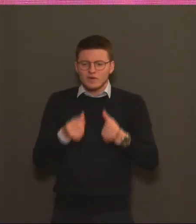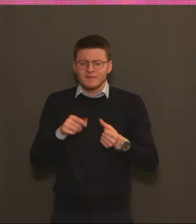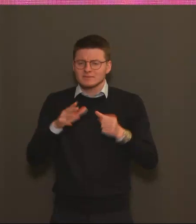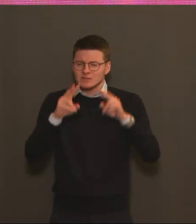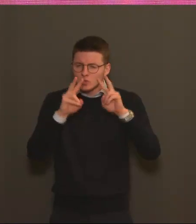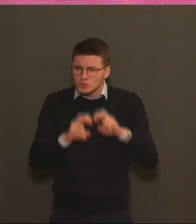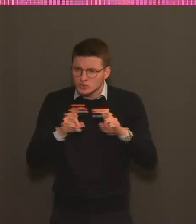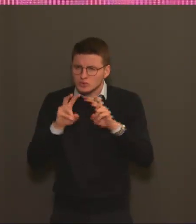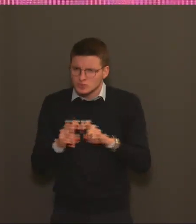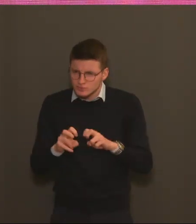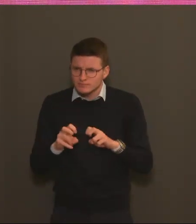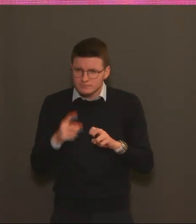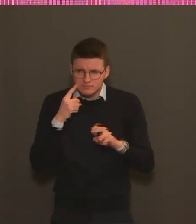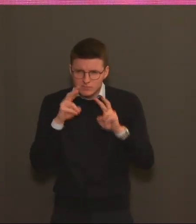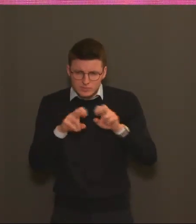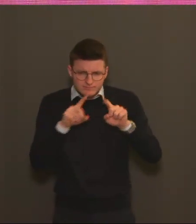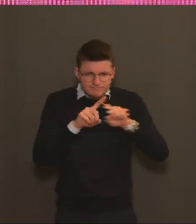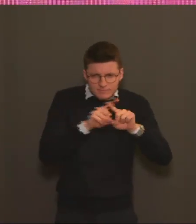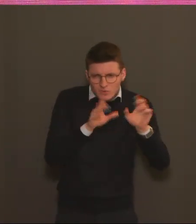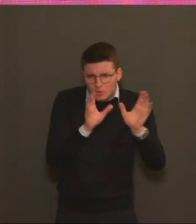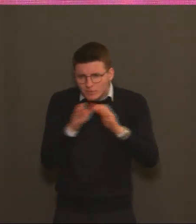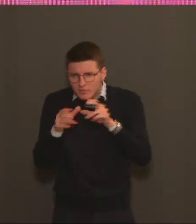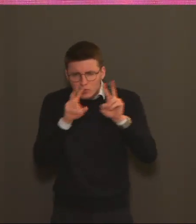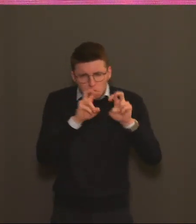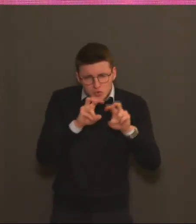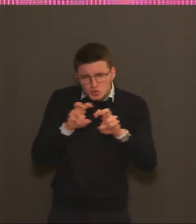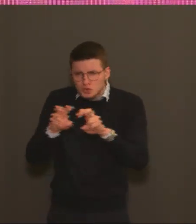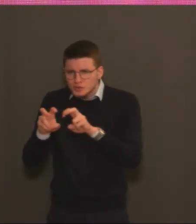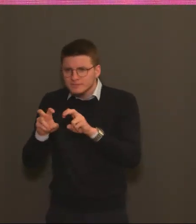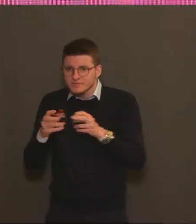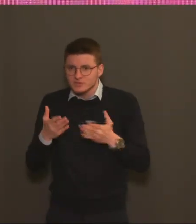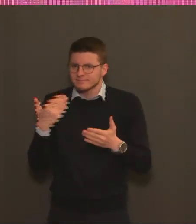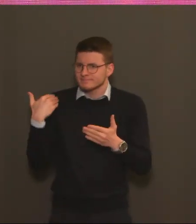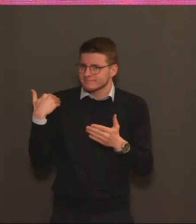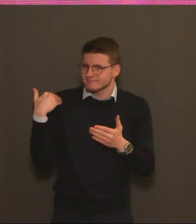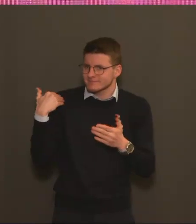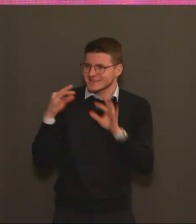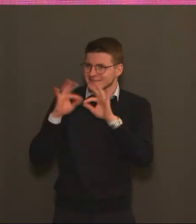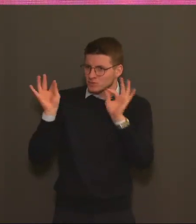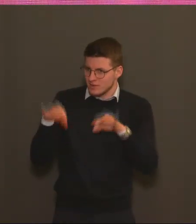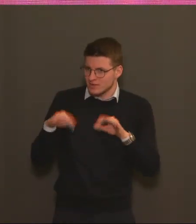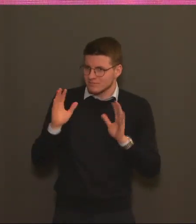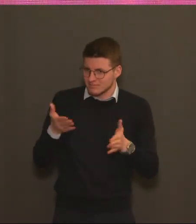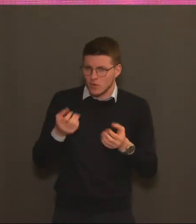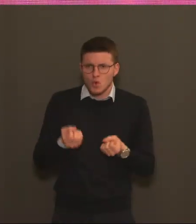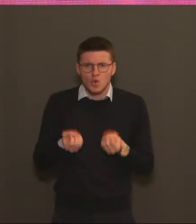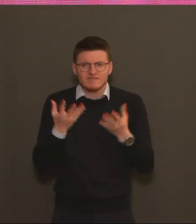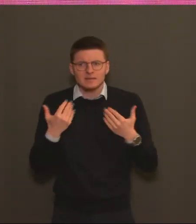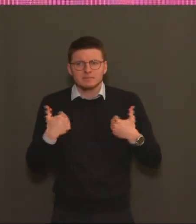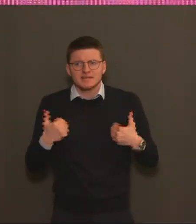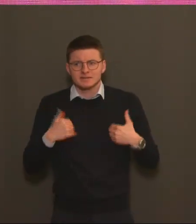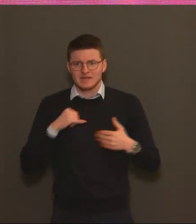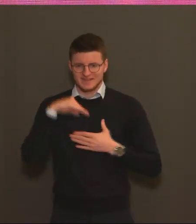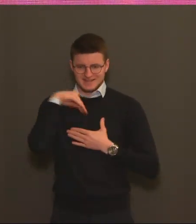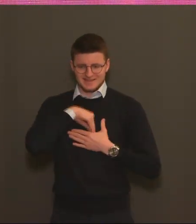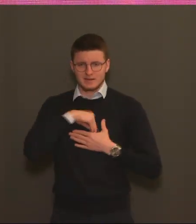mensen. We hebben nu ook resultaat van het percentage mensen met antistoffen